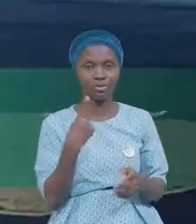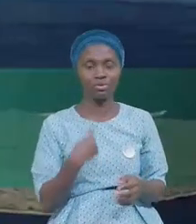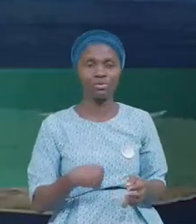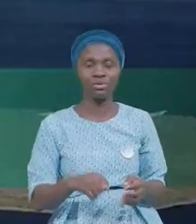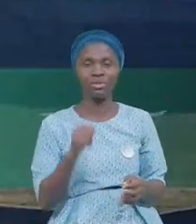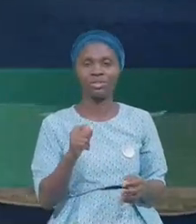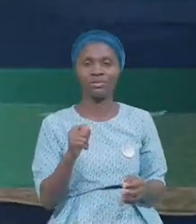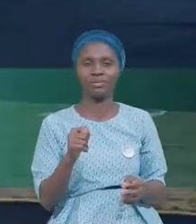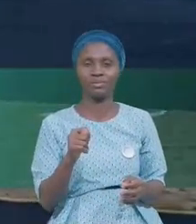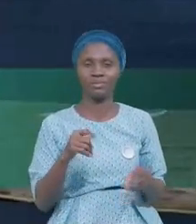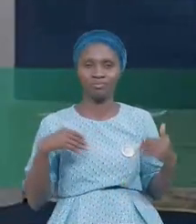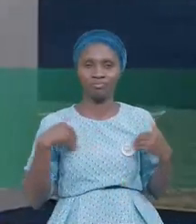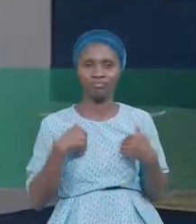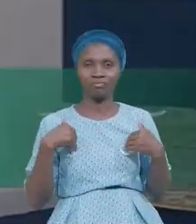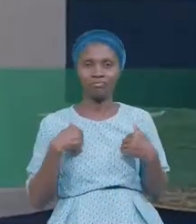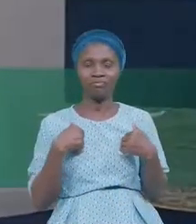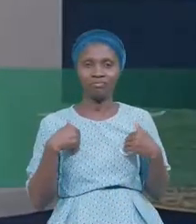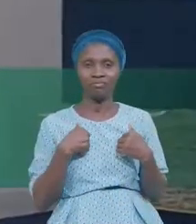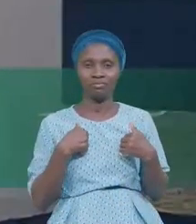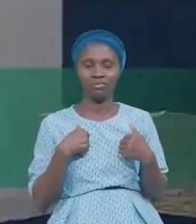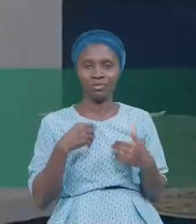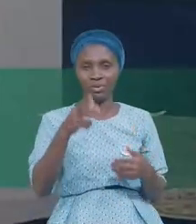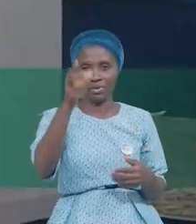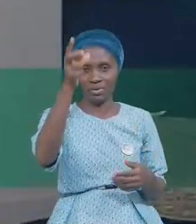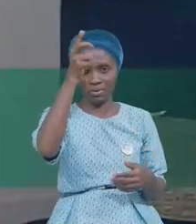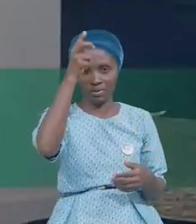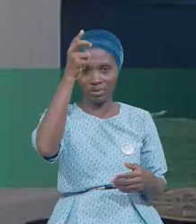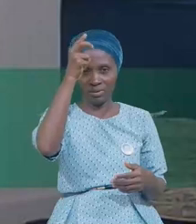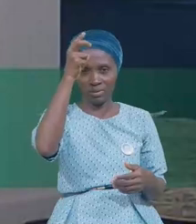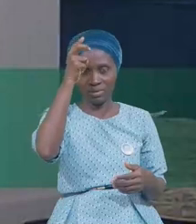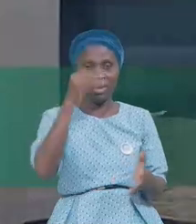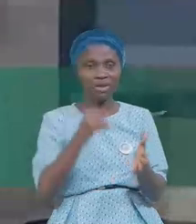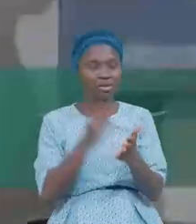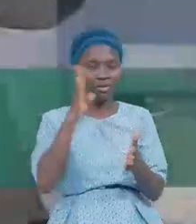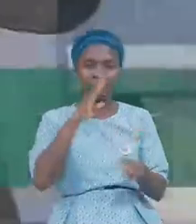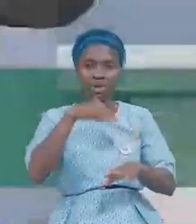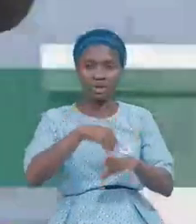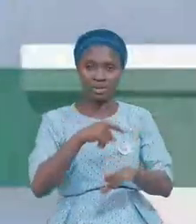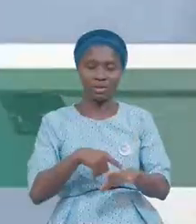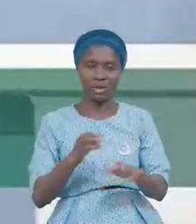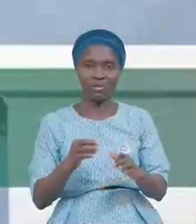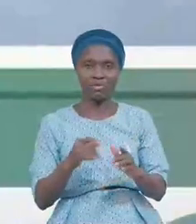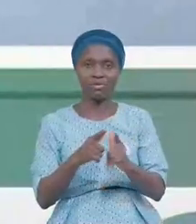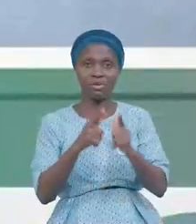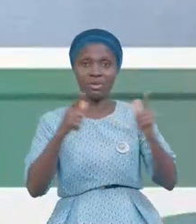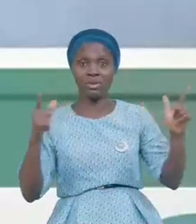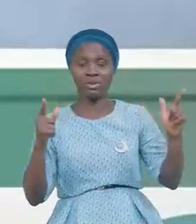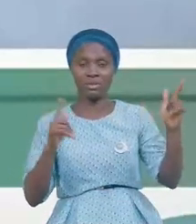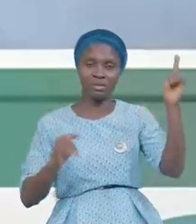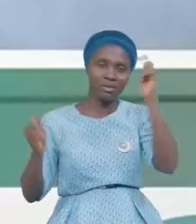sera au moment de la grande tribulation. Toutes les puissances du monde, ils